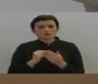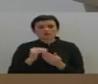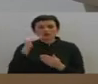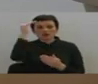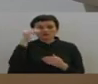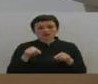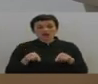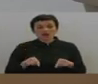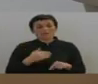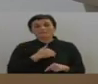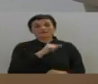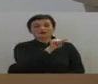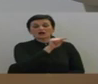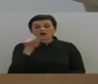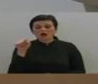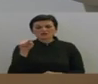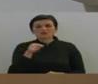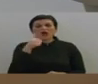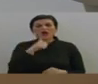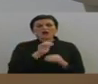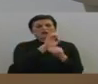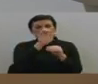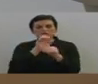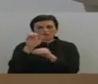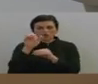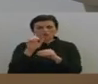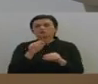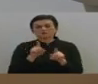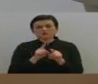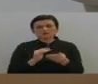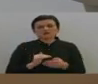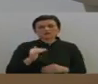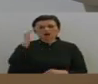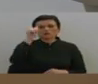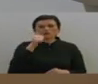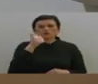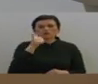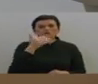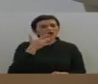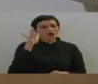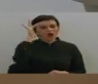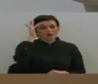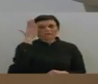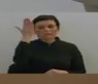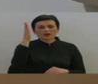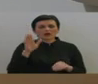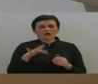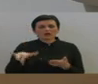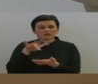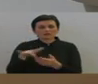მინდა ხაზი გაუსვა, რომ ექსპორტი გაიზარდა ისეთ სტრატეგიულ ბაზრებზე, როგორიც არის ამერიკის შეერთებული შტატები, ეს